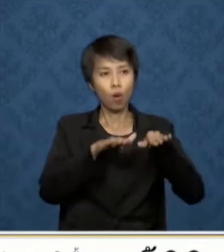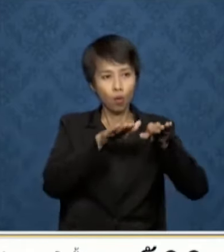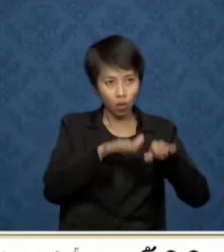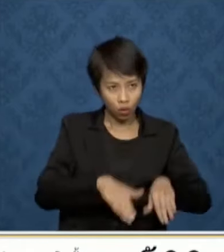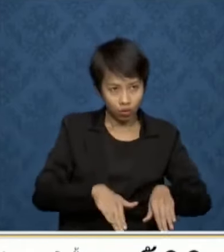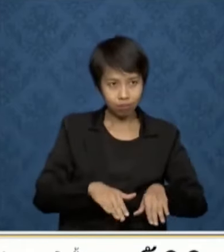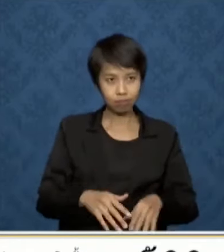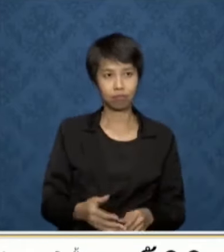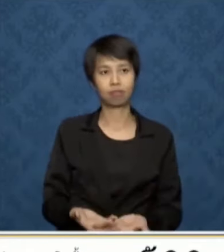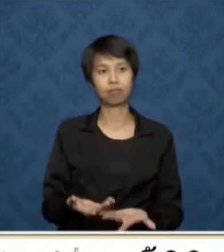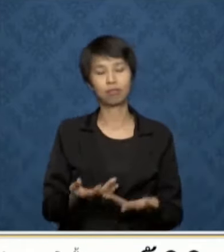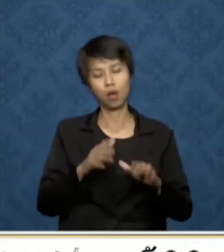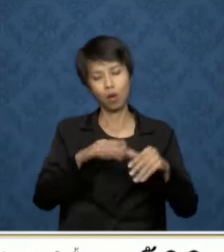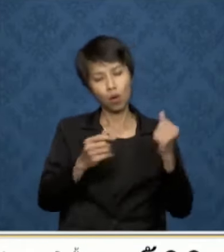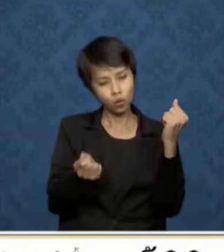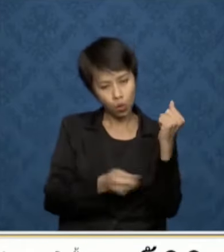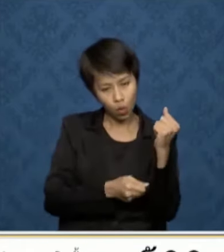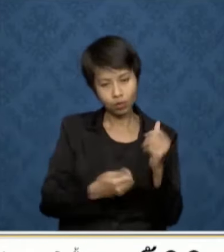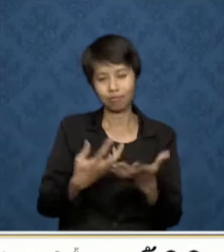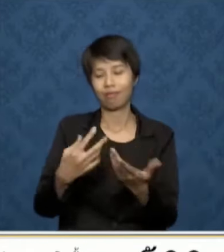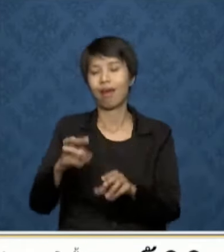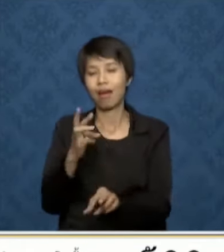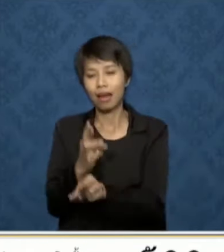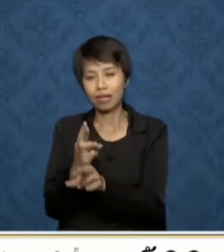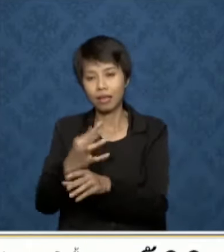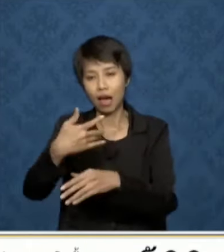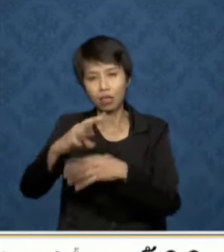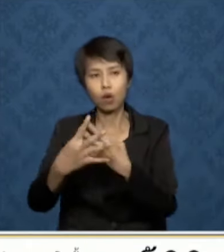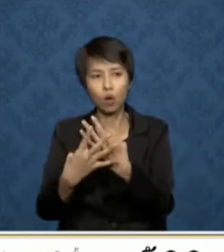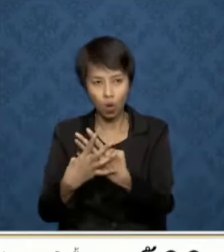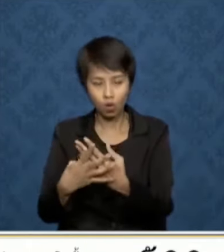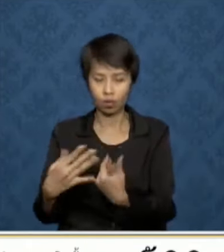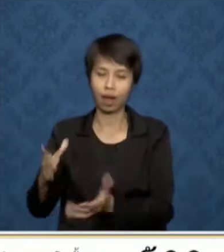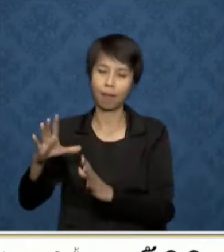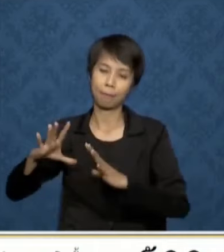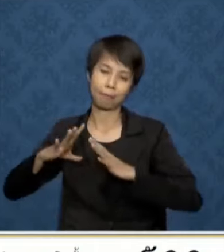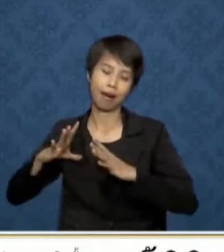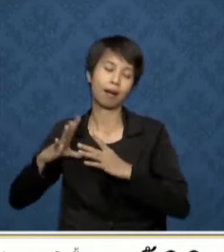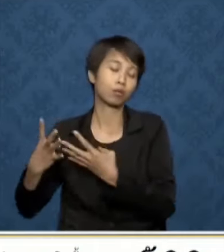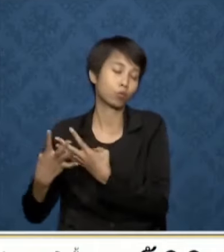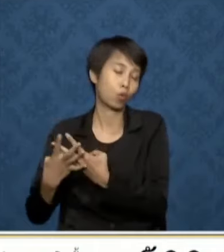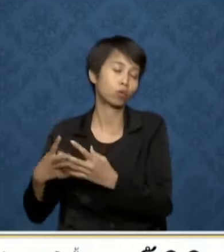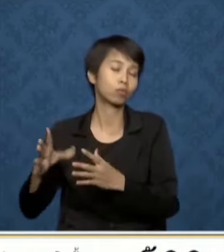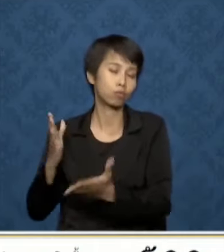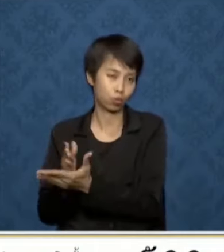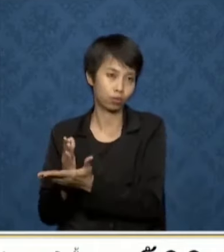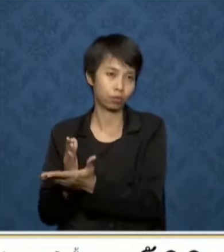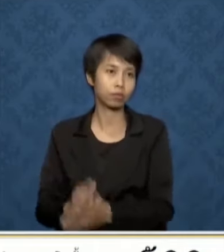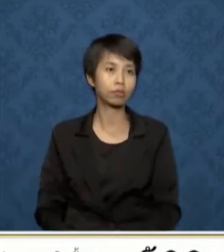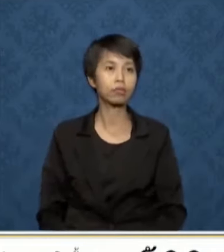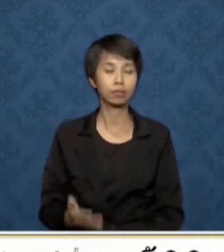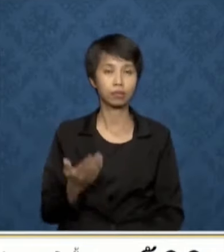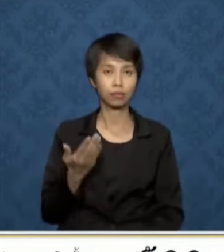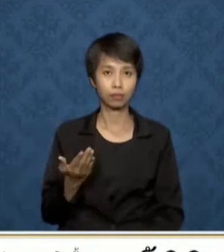ักโทษก็เรคiacoonกนพักโษไปที่แรกเลยครับ